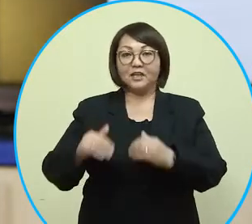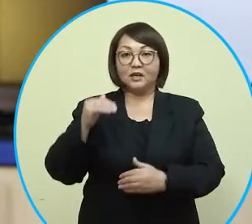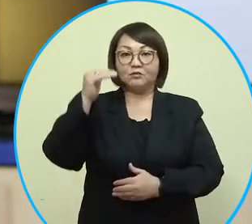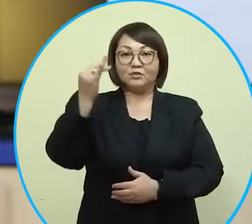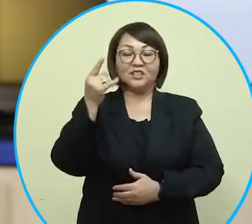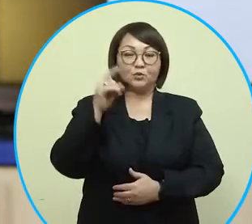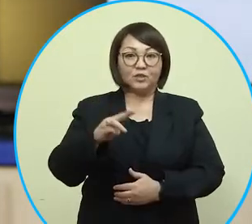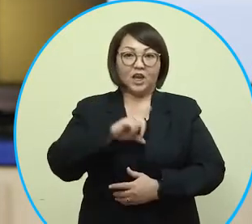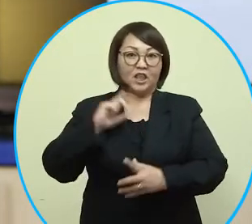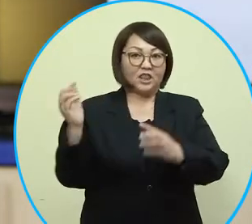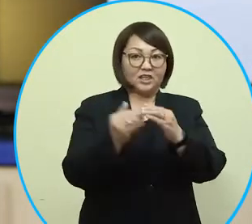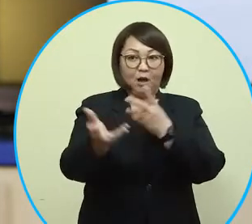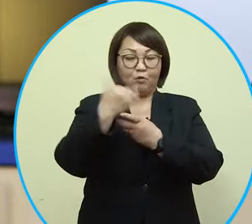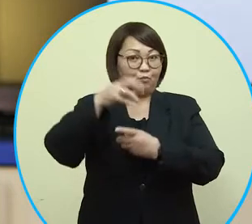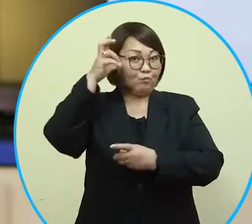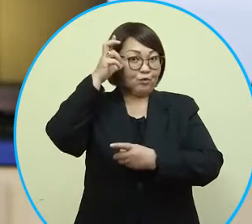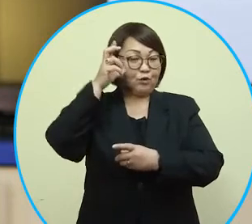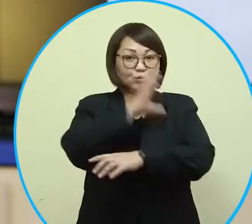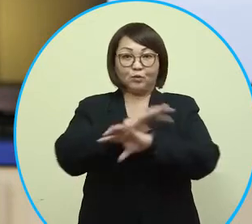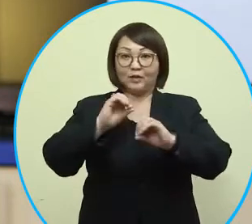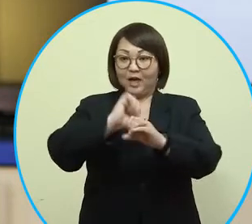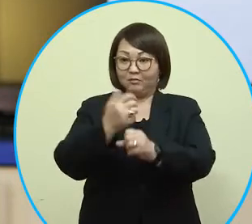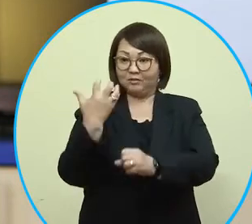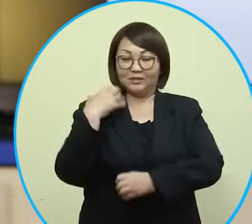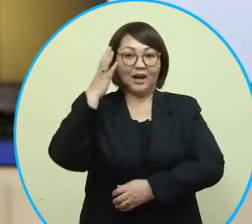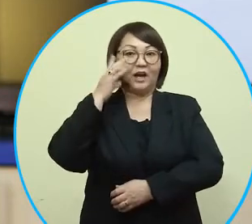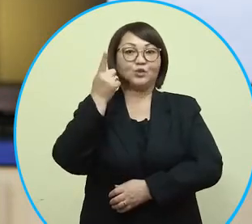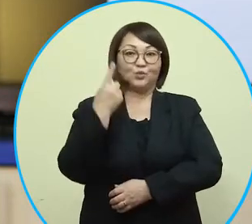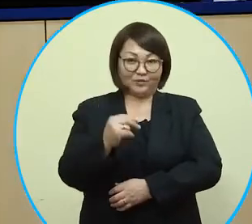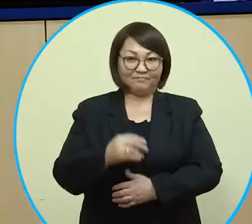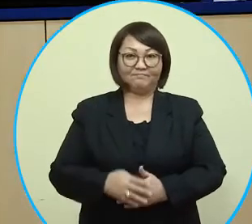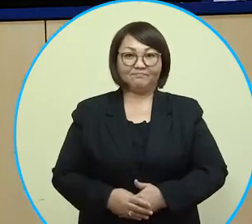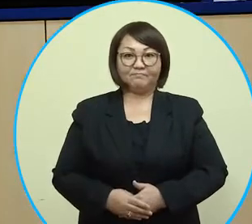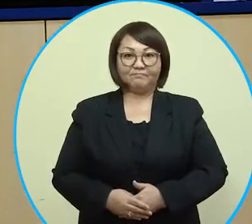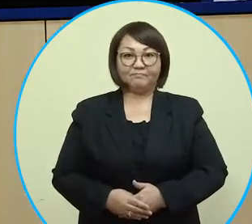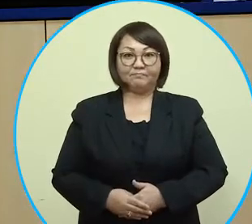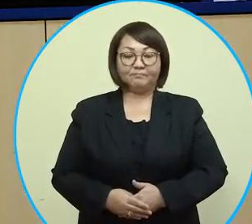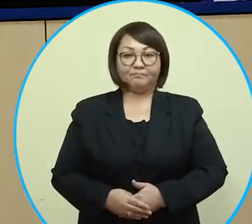ДЭЙШЛУЮЛЬ ХИНСИТУЮТИЙН ОНЛАЙН СУРГГЛАТА